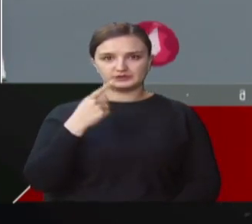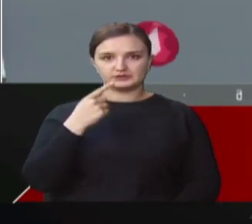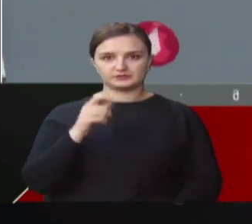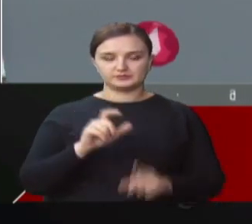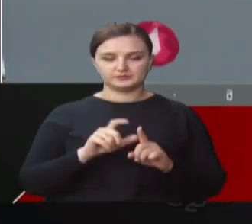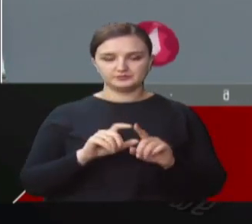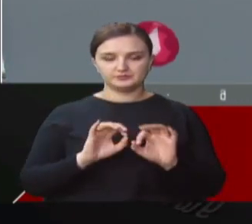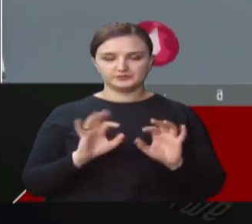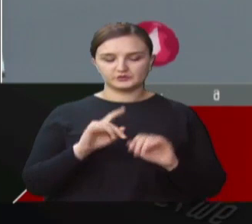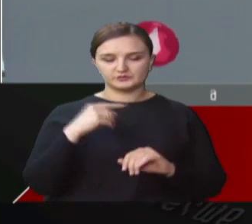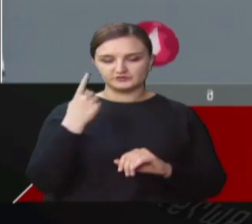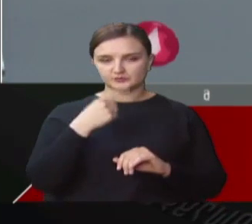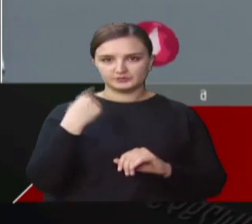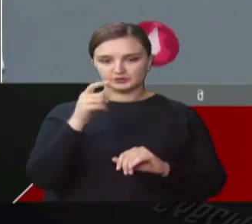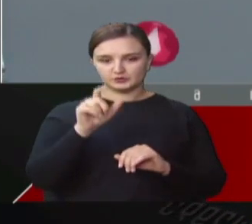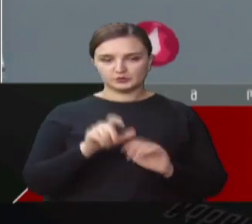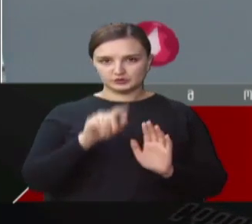რომ ფიზიკურად